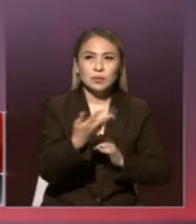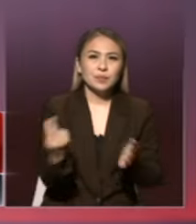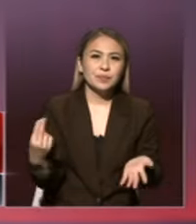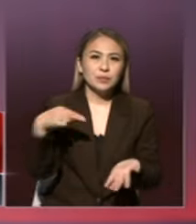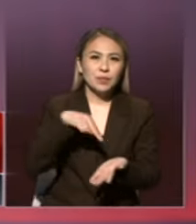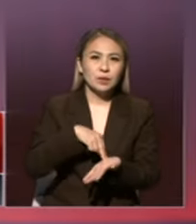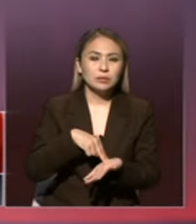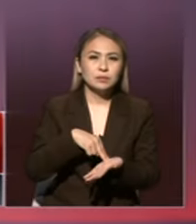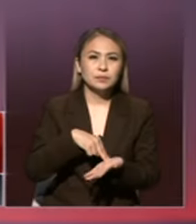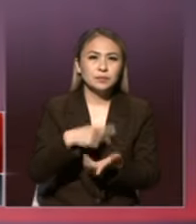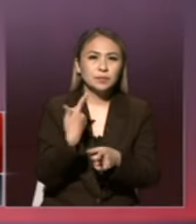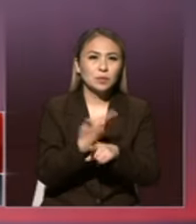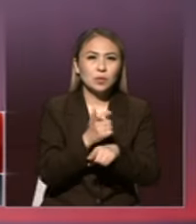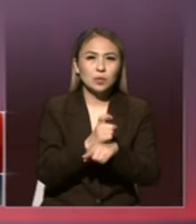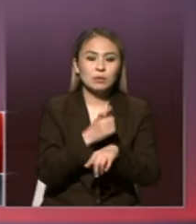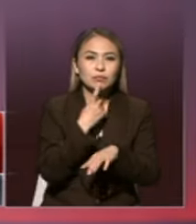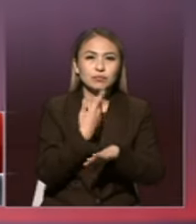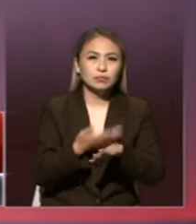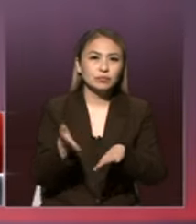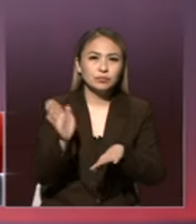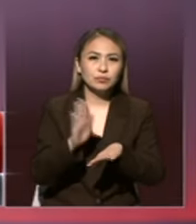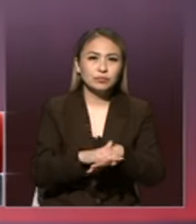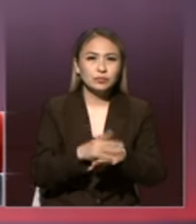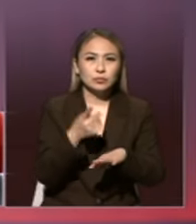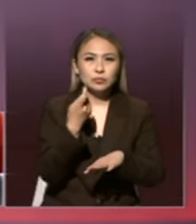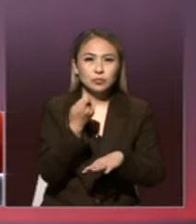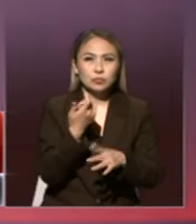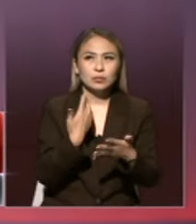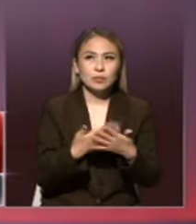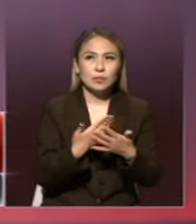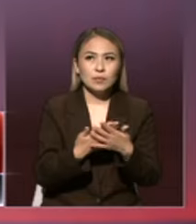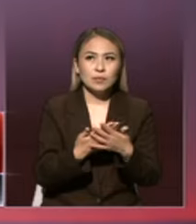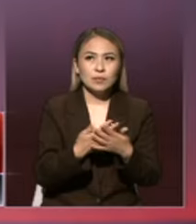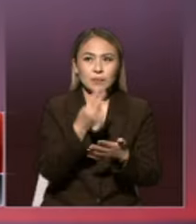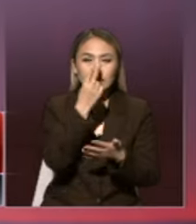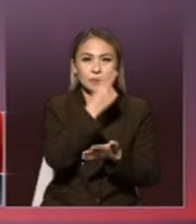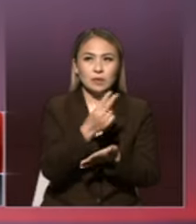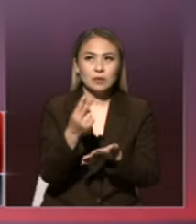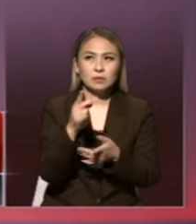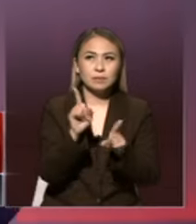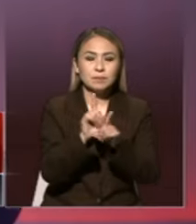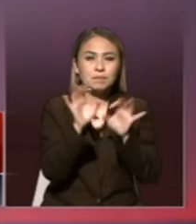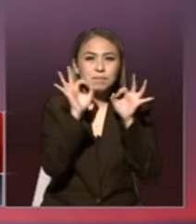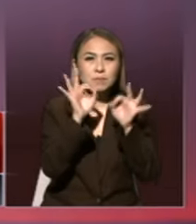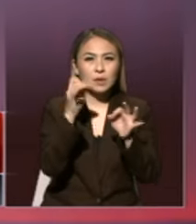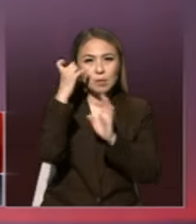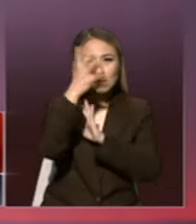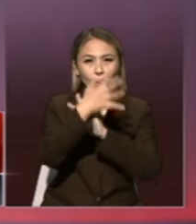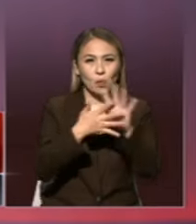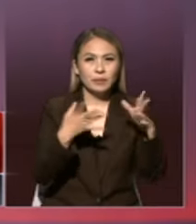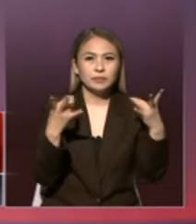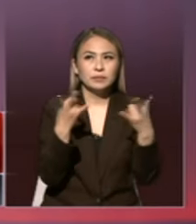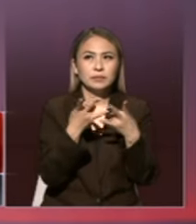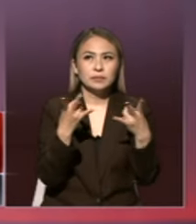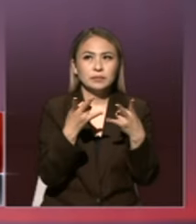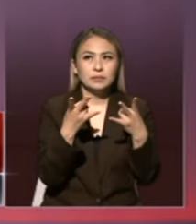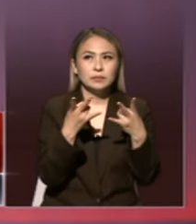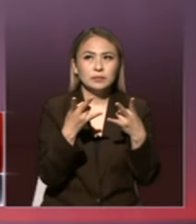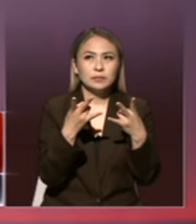кету өте қиын ол сала. Оны кішкене былай біздің көрермендеріміз дұрыс түсіністікпен қарауын сұраймын.